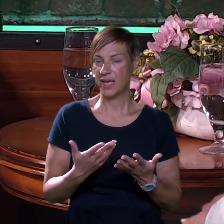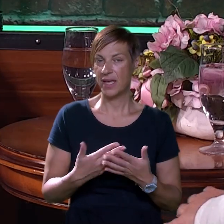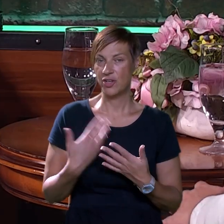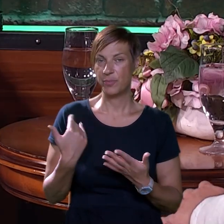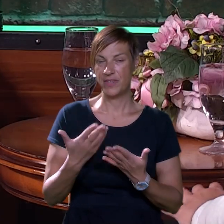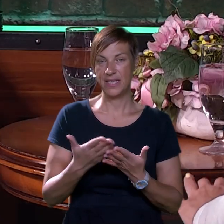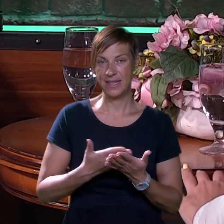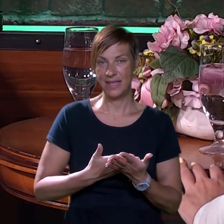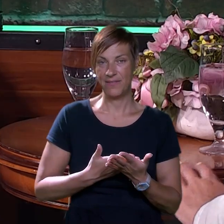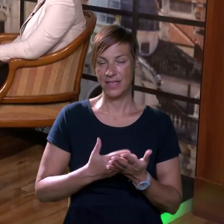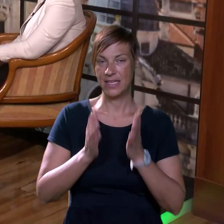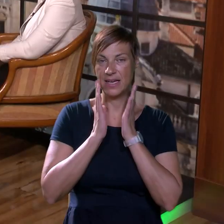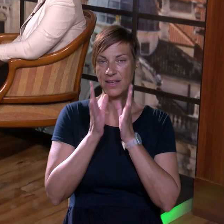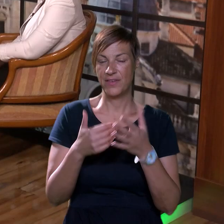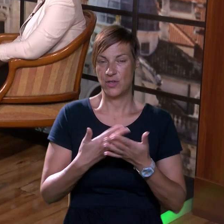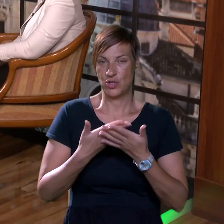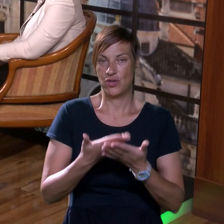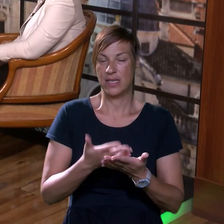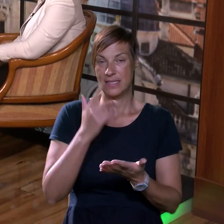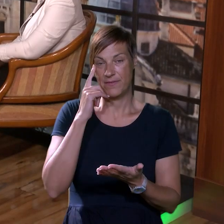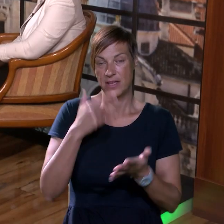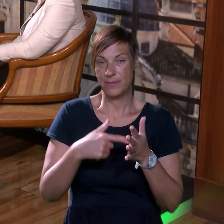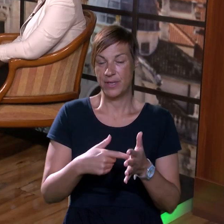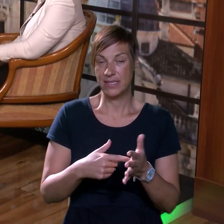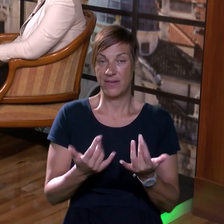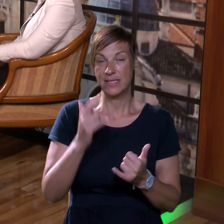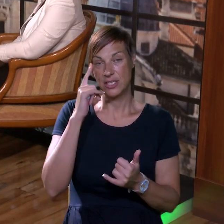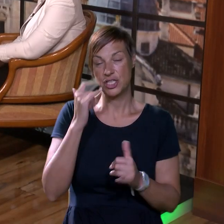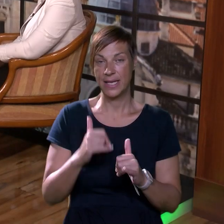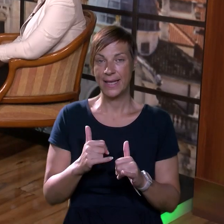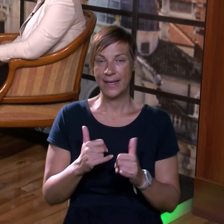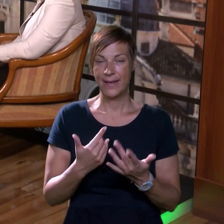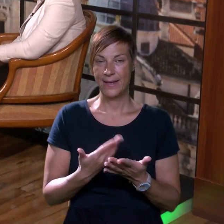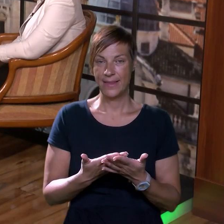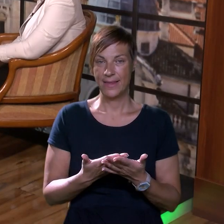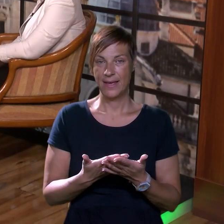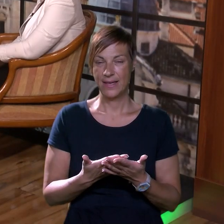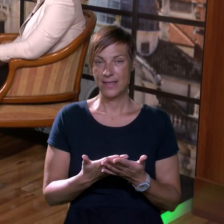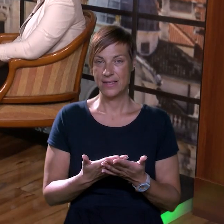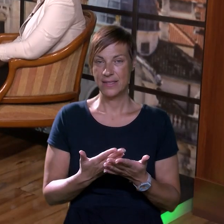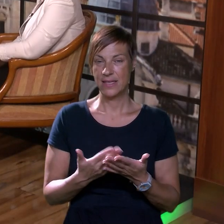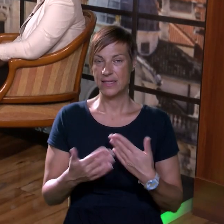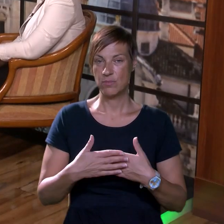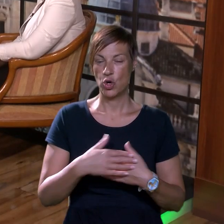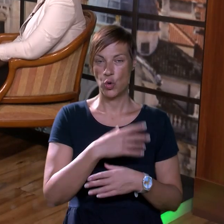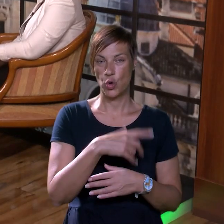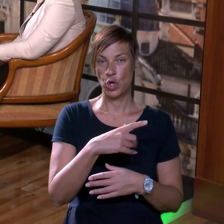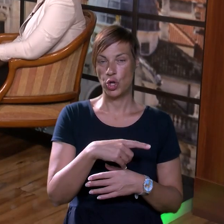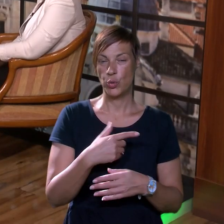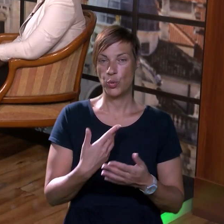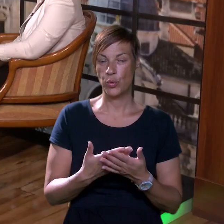Kako bi vi definirali vjeru? Što ona za vas znači? Je li vam se čini danas nekako i da smo ko